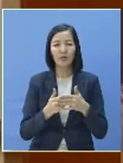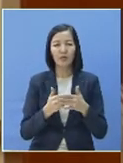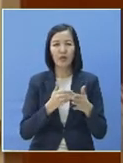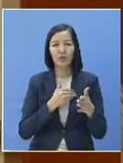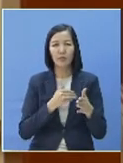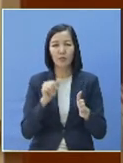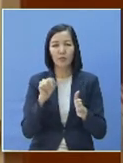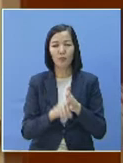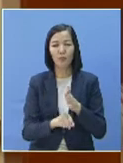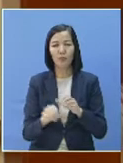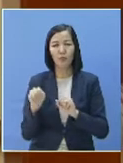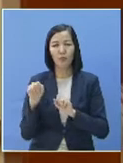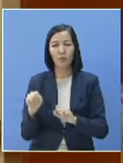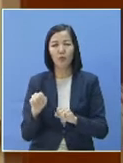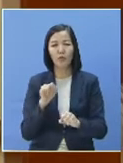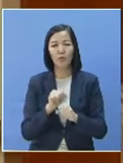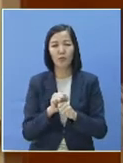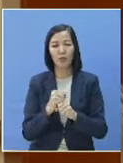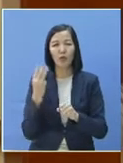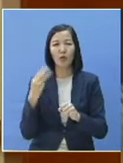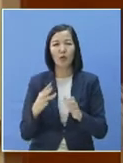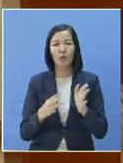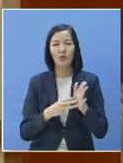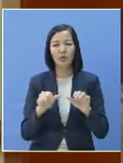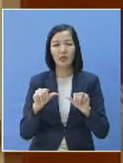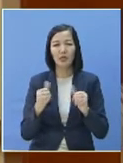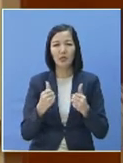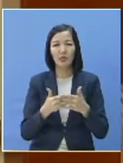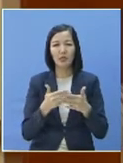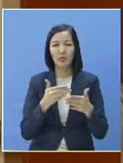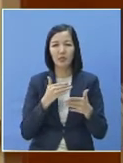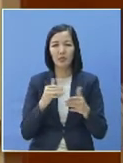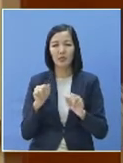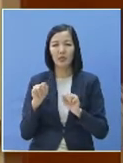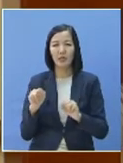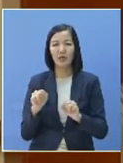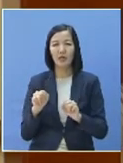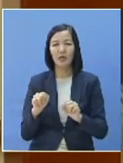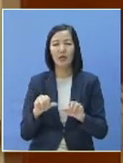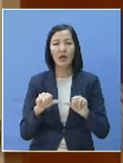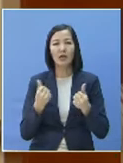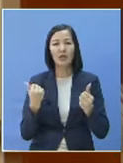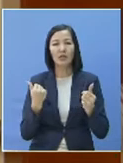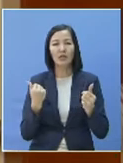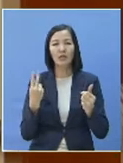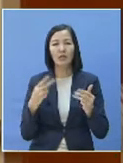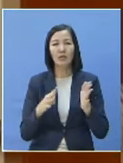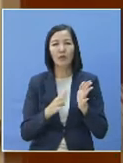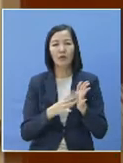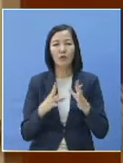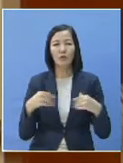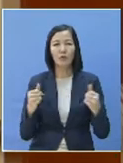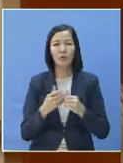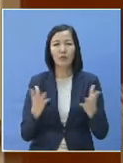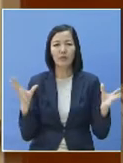алды. Үшіншіден 38 ажырасудың алдын алды, оған қоса ажырасқан 29 отбасының